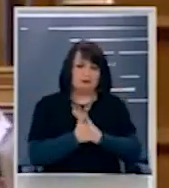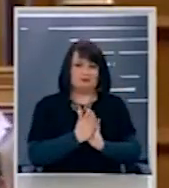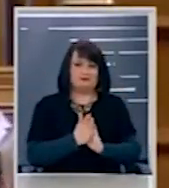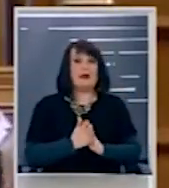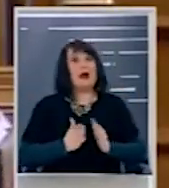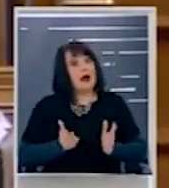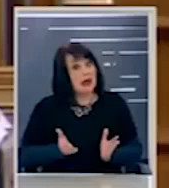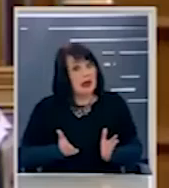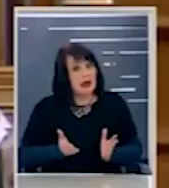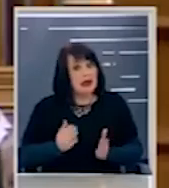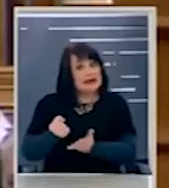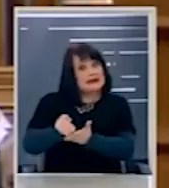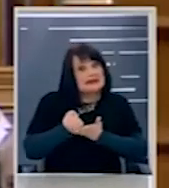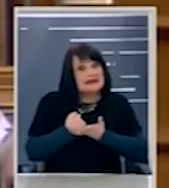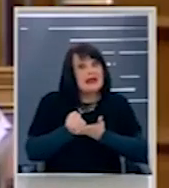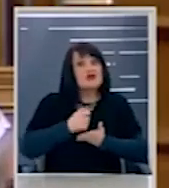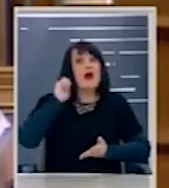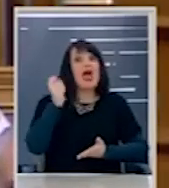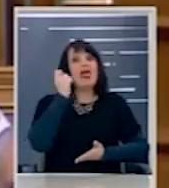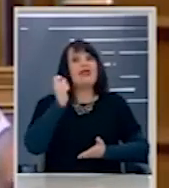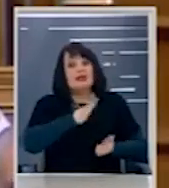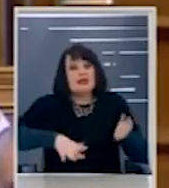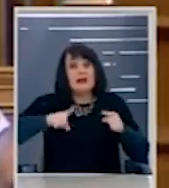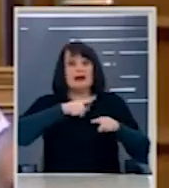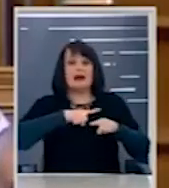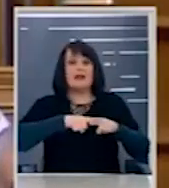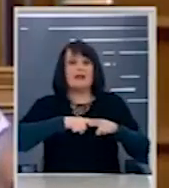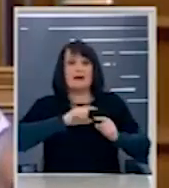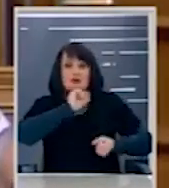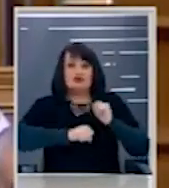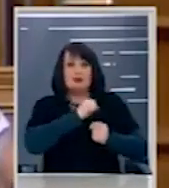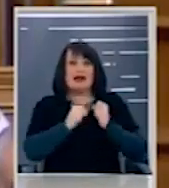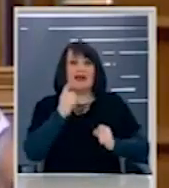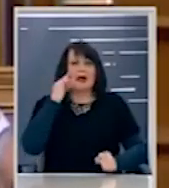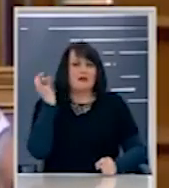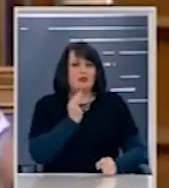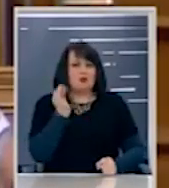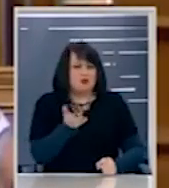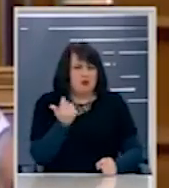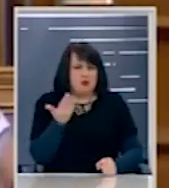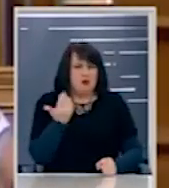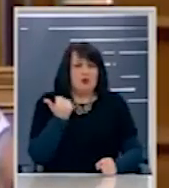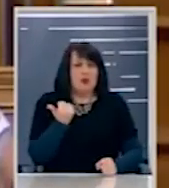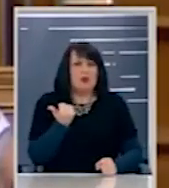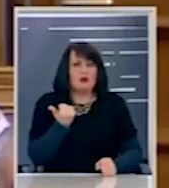αλλά στηρίζω την εθνική προσπάθεια να μην επιβληθούν αυτές οι παράλογες απαιτήσεις.